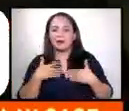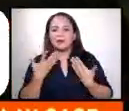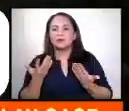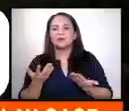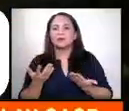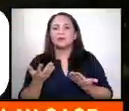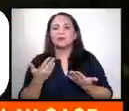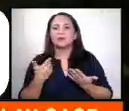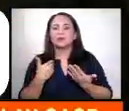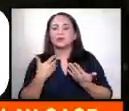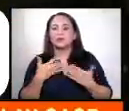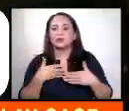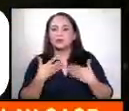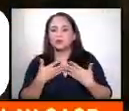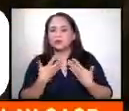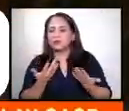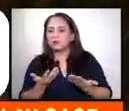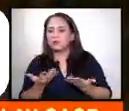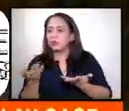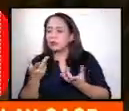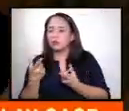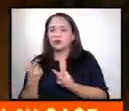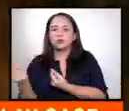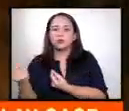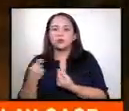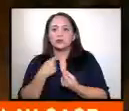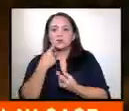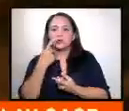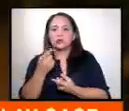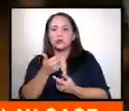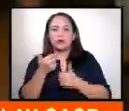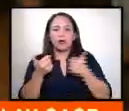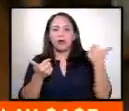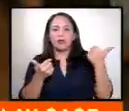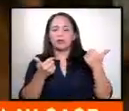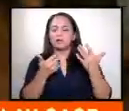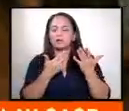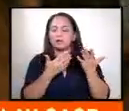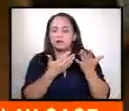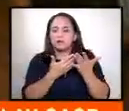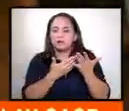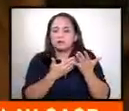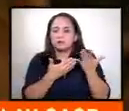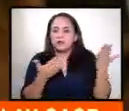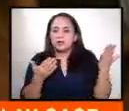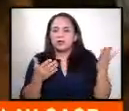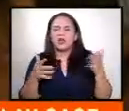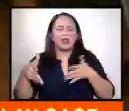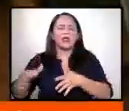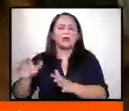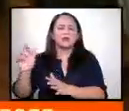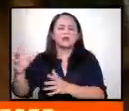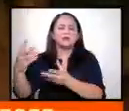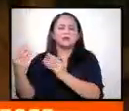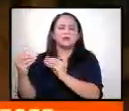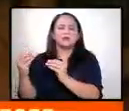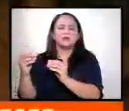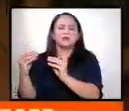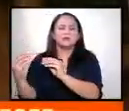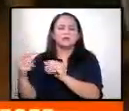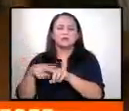be going to where she's going. If some people are saying something else, let them talk about